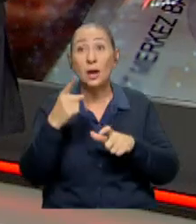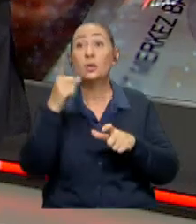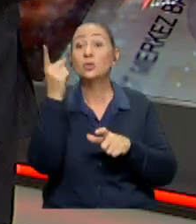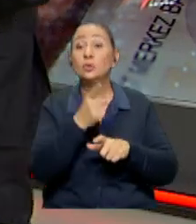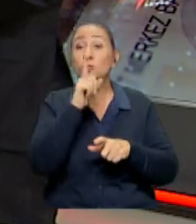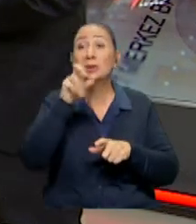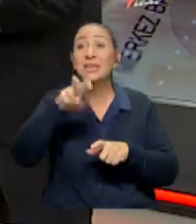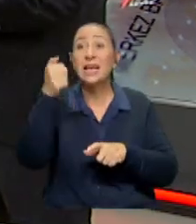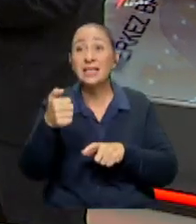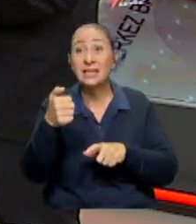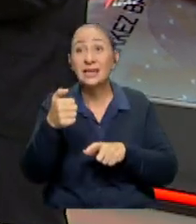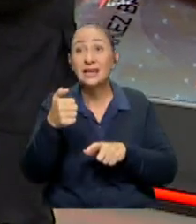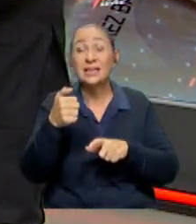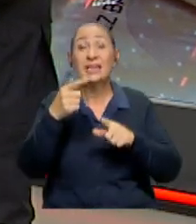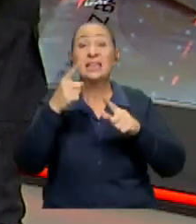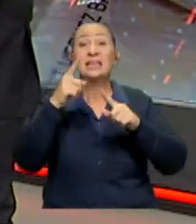%186.